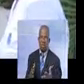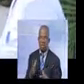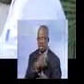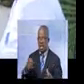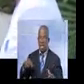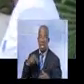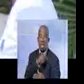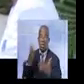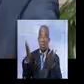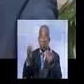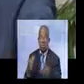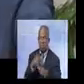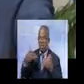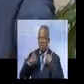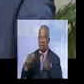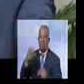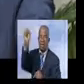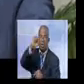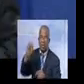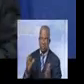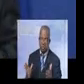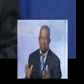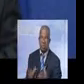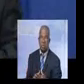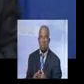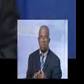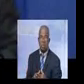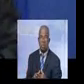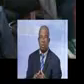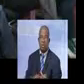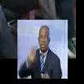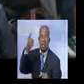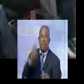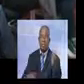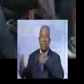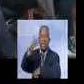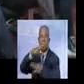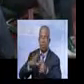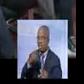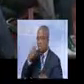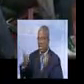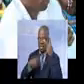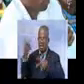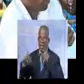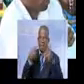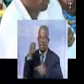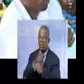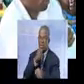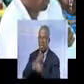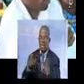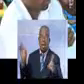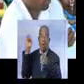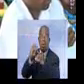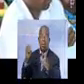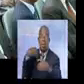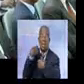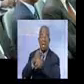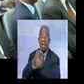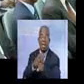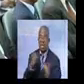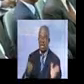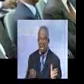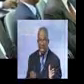Chambre de commerce européenne en Côte d'Ivoire unissent leurs forces. Les premières journées carrières et métiers sont initiées. Objectif, créer la